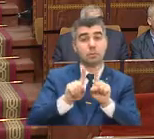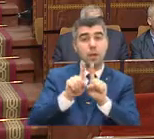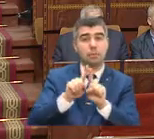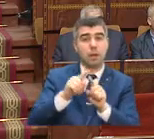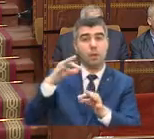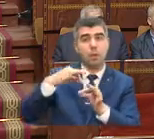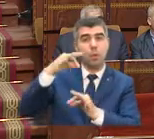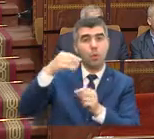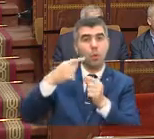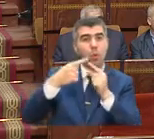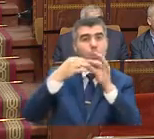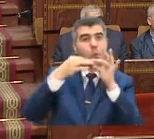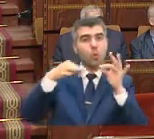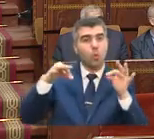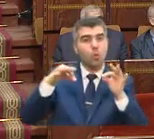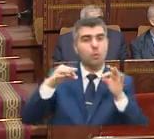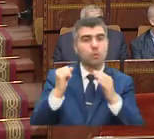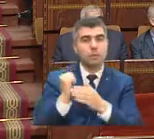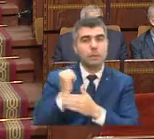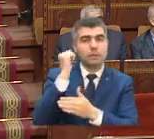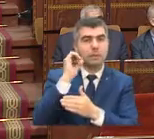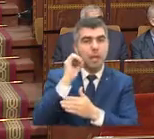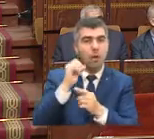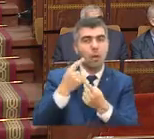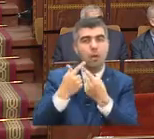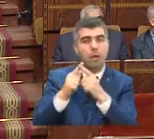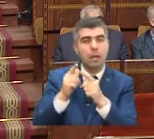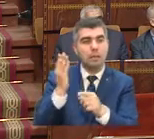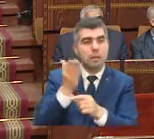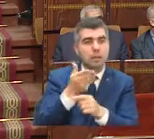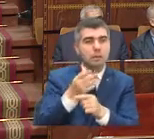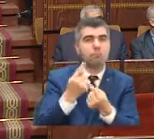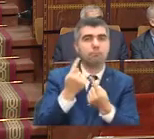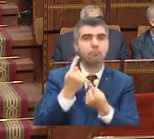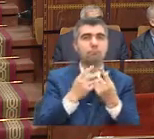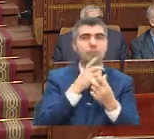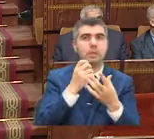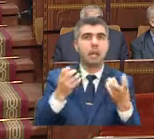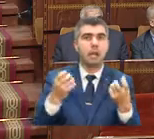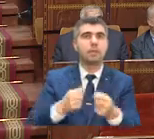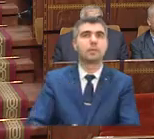السقوط، دوار ولاد نوال ولاد عروب ولاد عين الكبير.